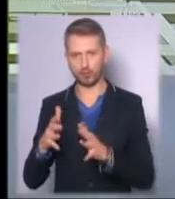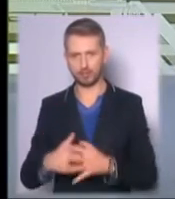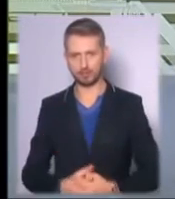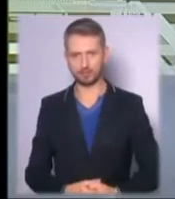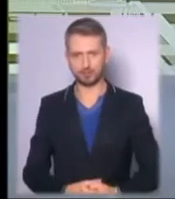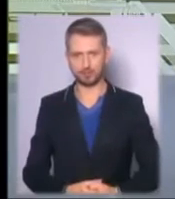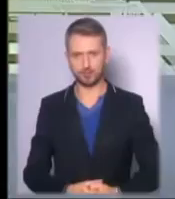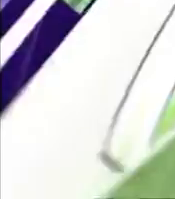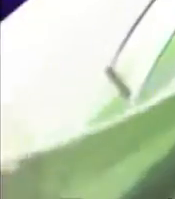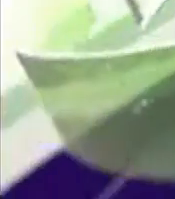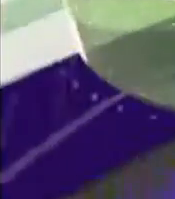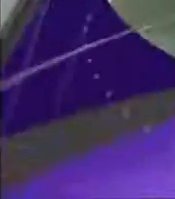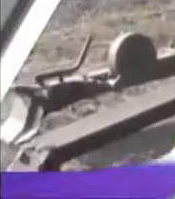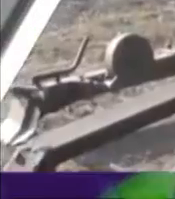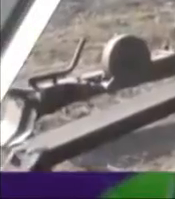про таке.